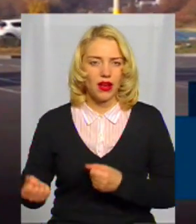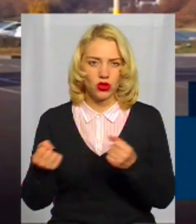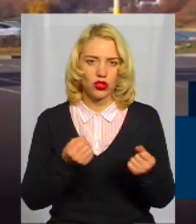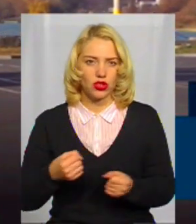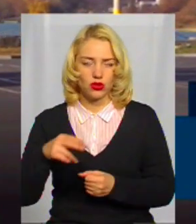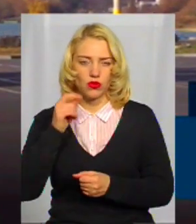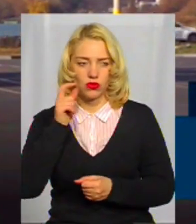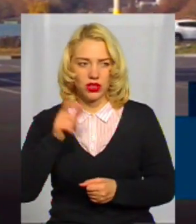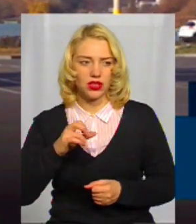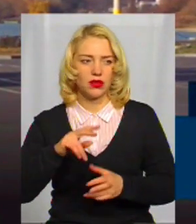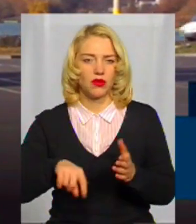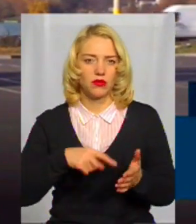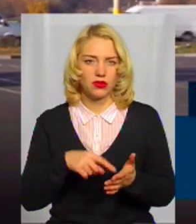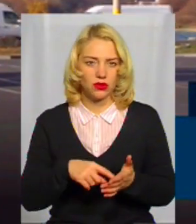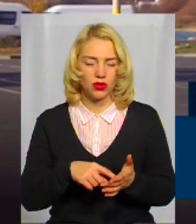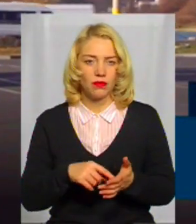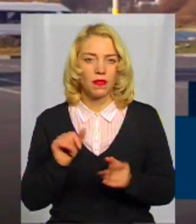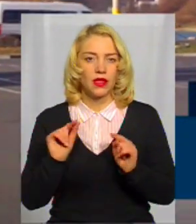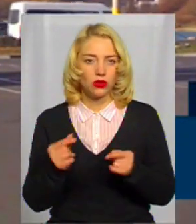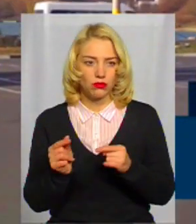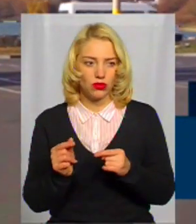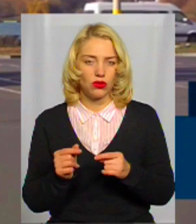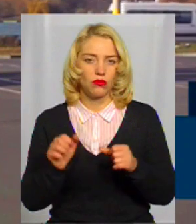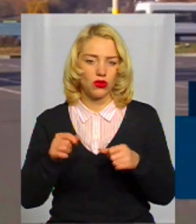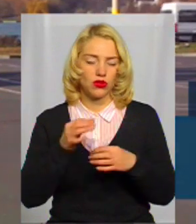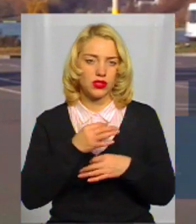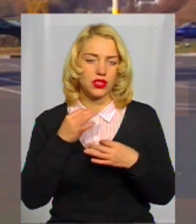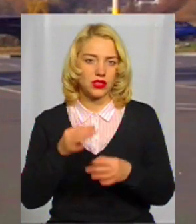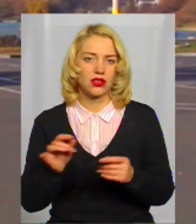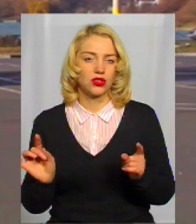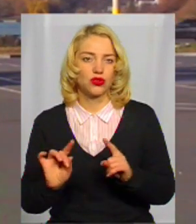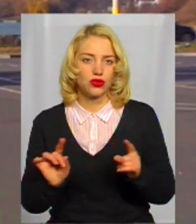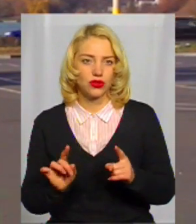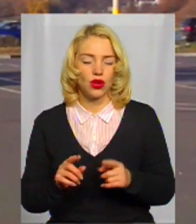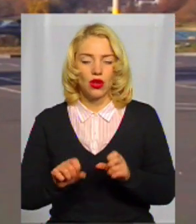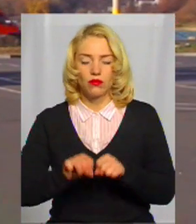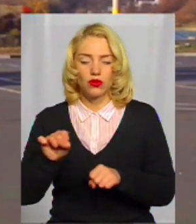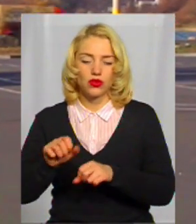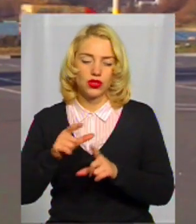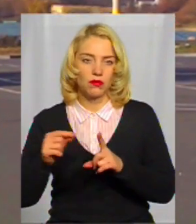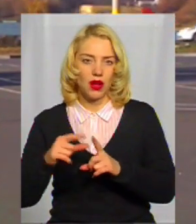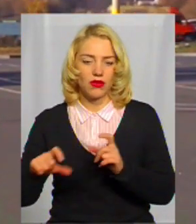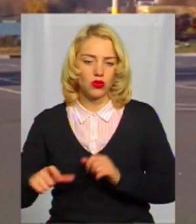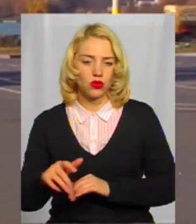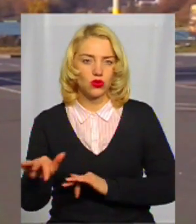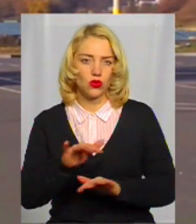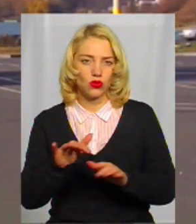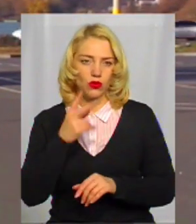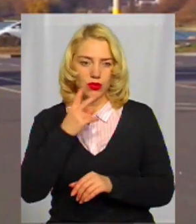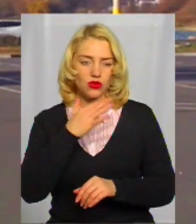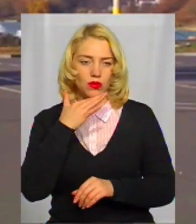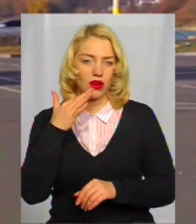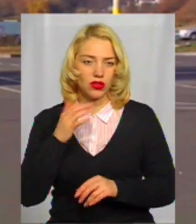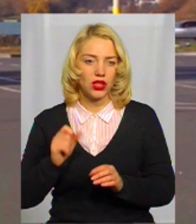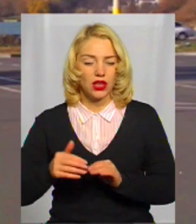і по місту нашому. Тому можу сказати, що порушень правил дорожнього руху бачу дуже багато.